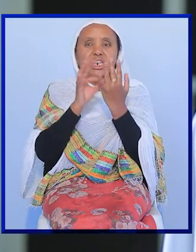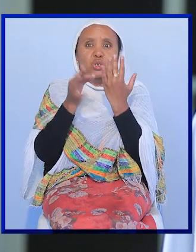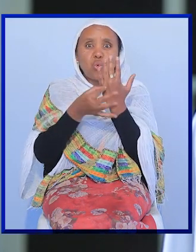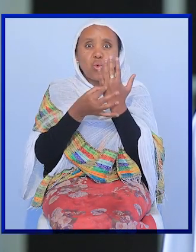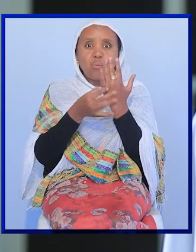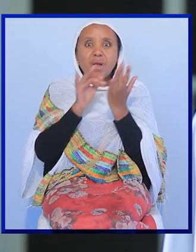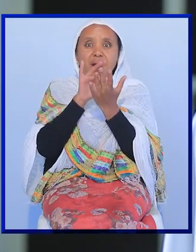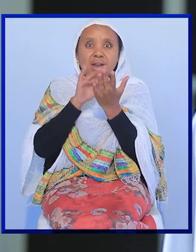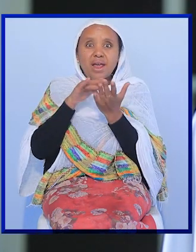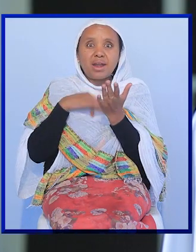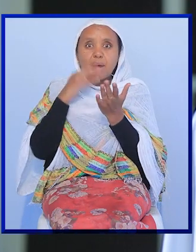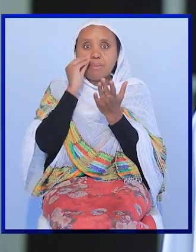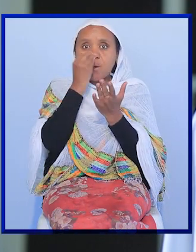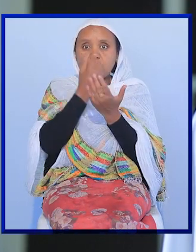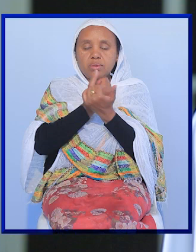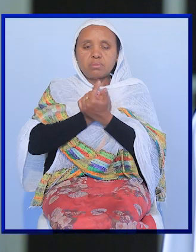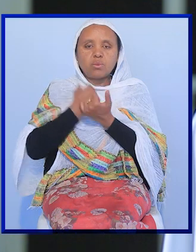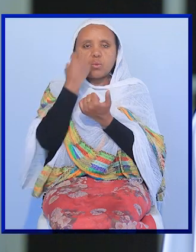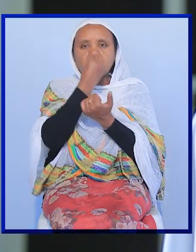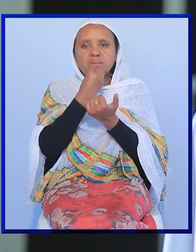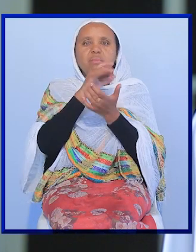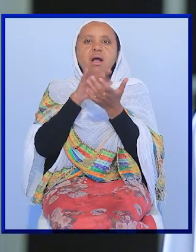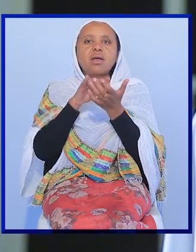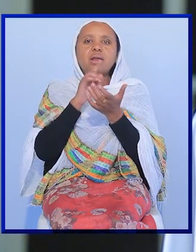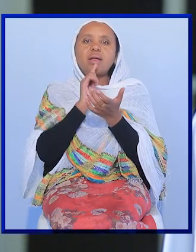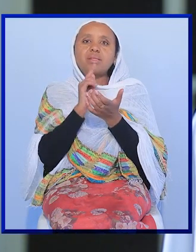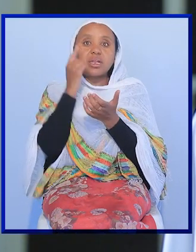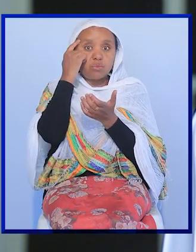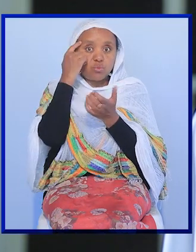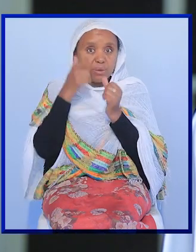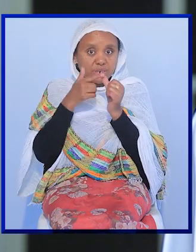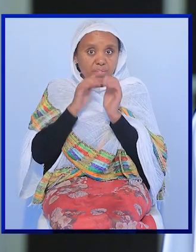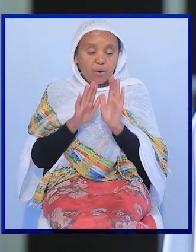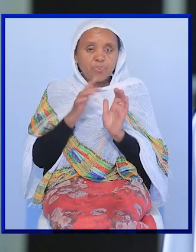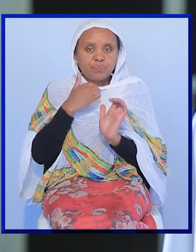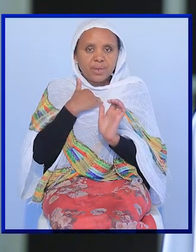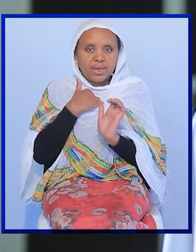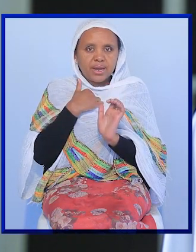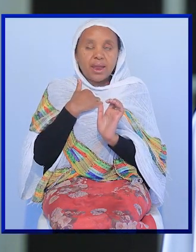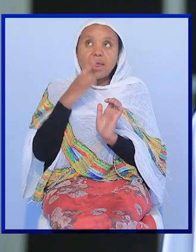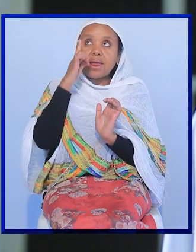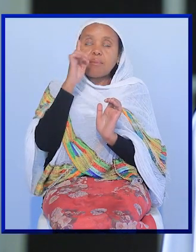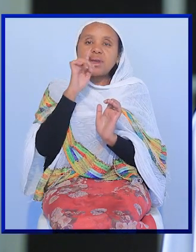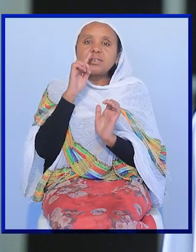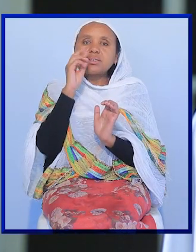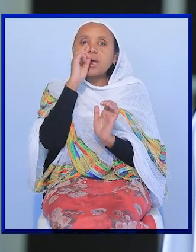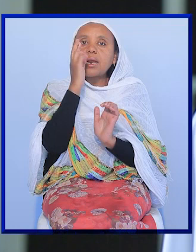አበባ እንዲሁ ወዳጄ በቆነጃጅት መካከል ናት ይላል። ልብ በሉ፣ የመጀመሪያው እኔ የምን ጽጌረዳ ነኝ